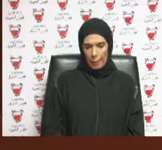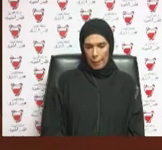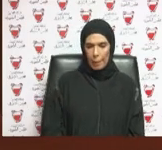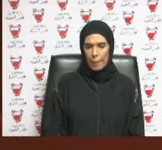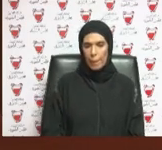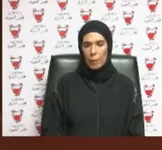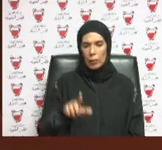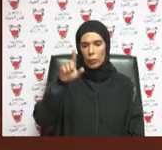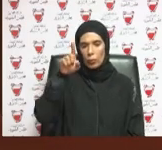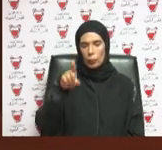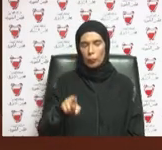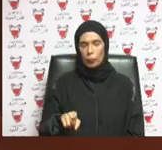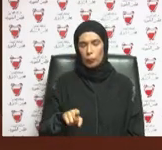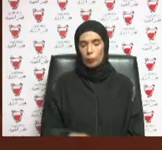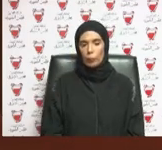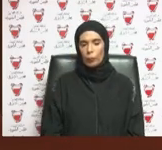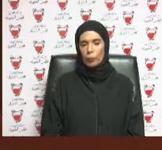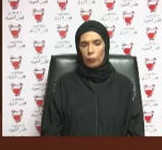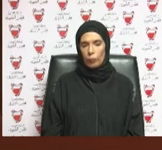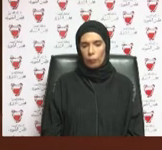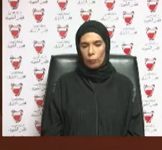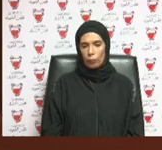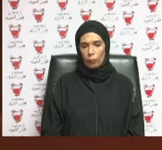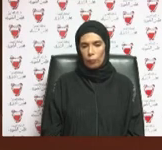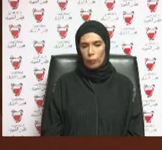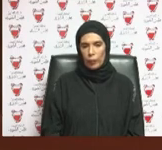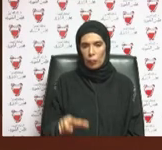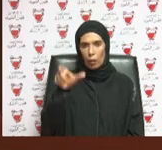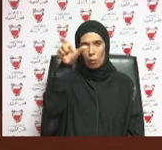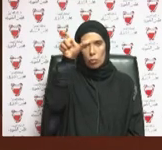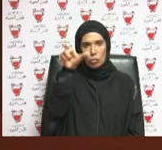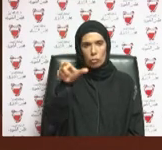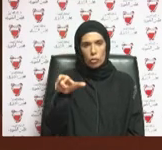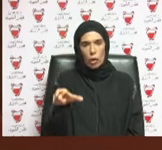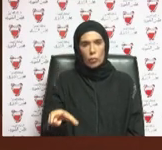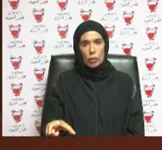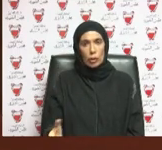في هذا اليوم نحن أمام قامة عظيمة وجليلة